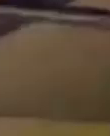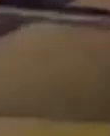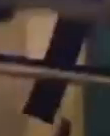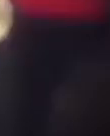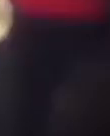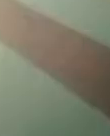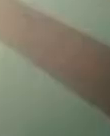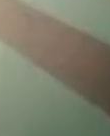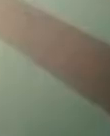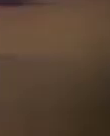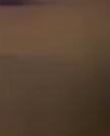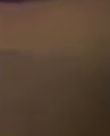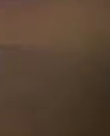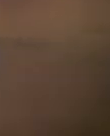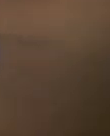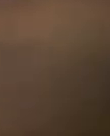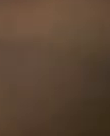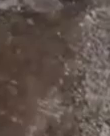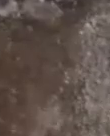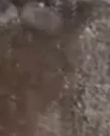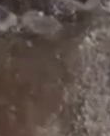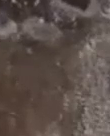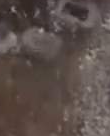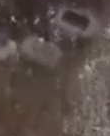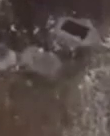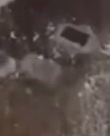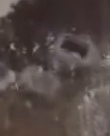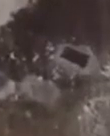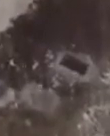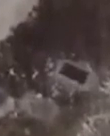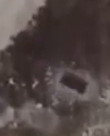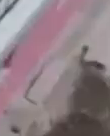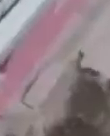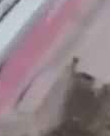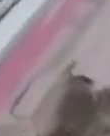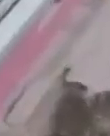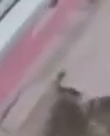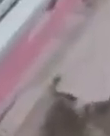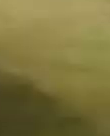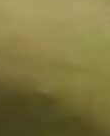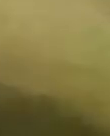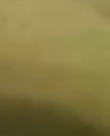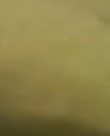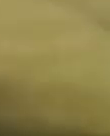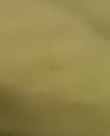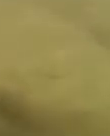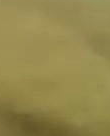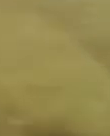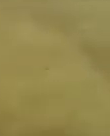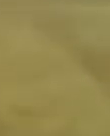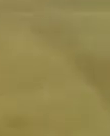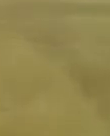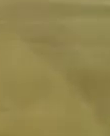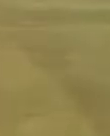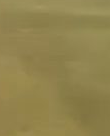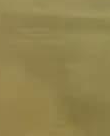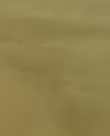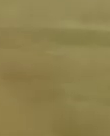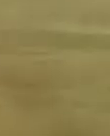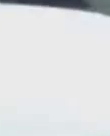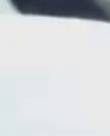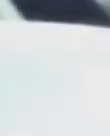servizi mettere in sicurezza il sistema e avviare la riconversione ecologica delle strutture per eliminare le disparità tra